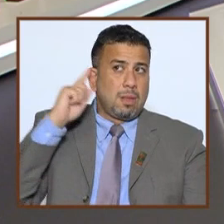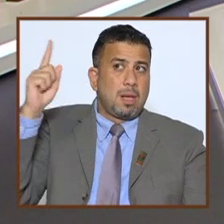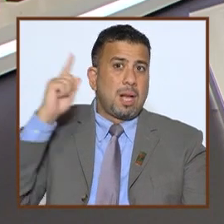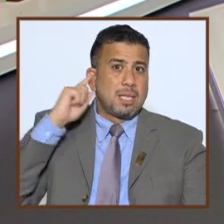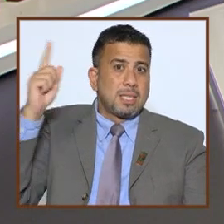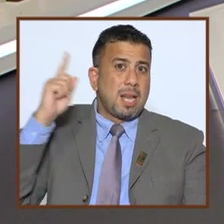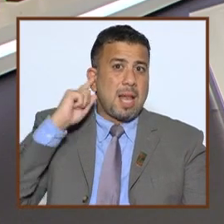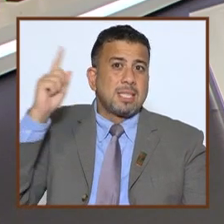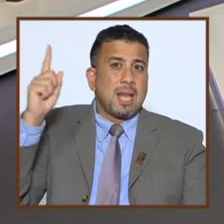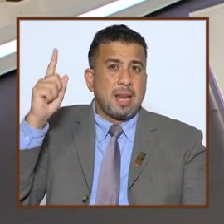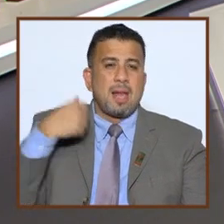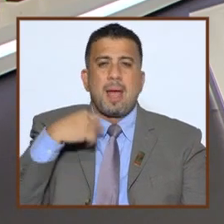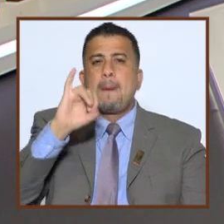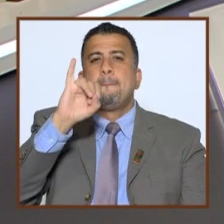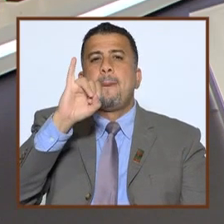الانسان